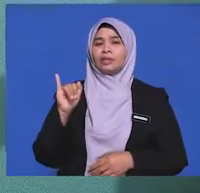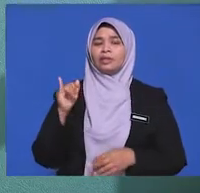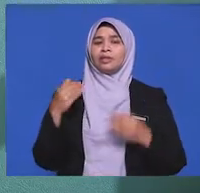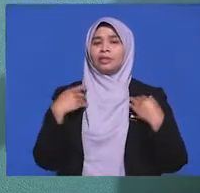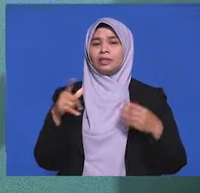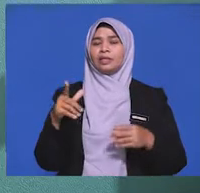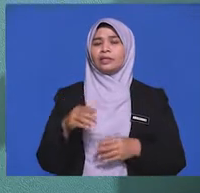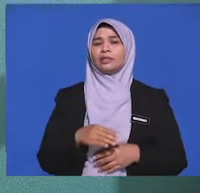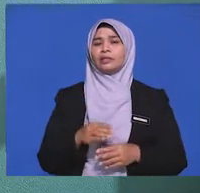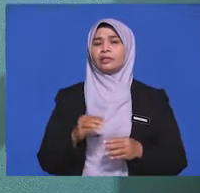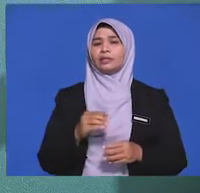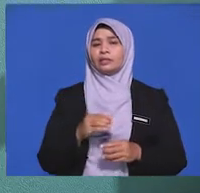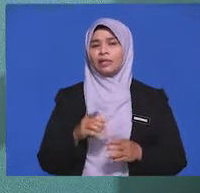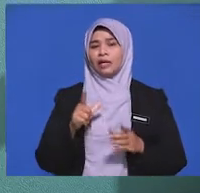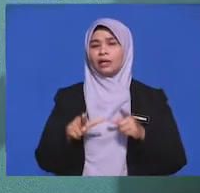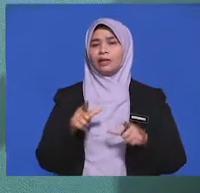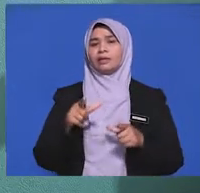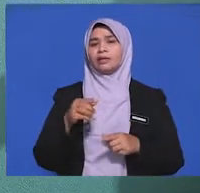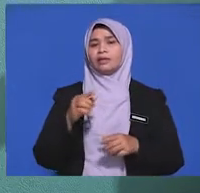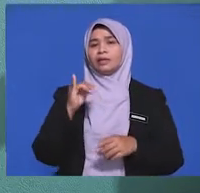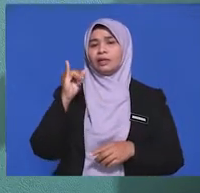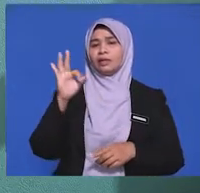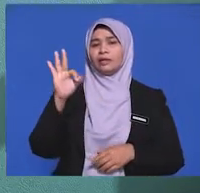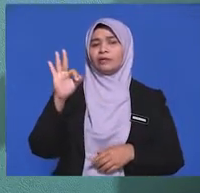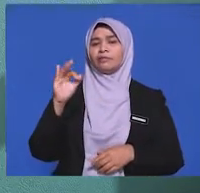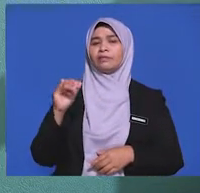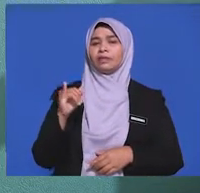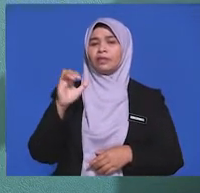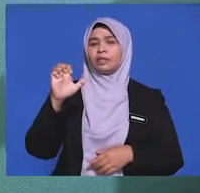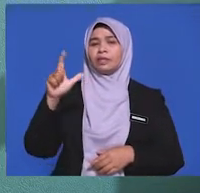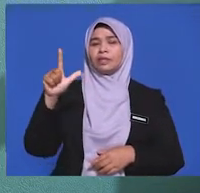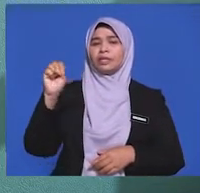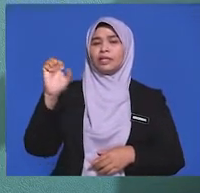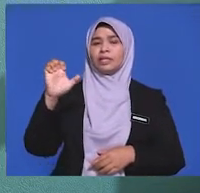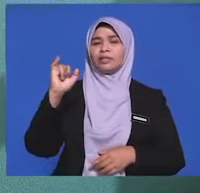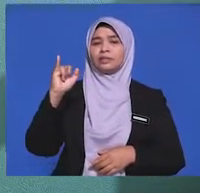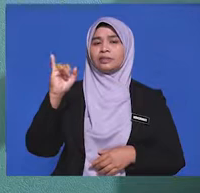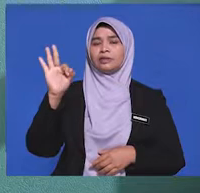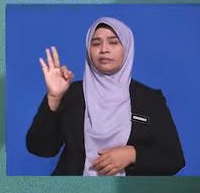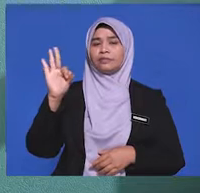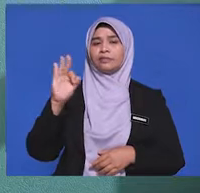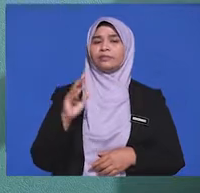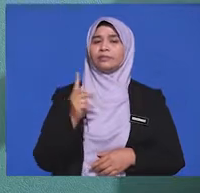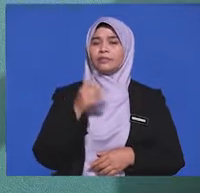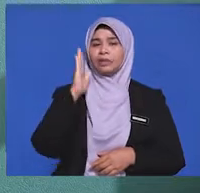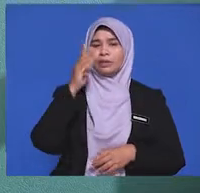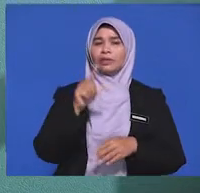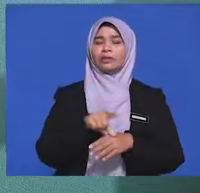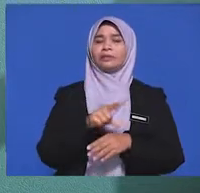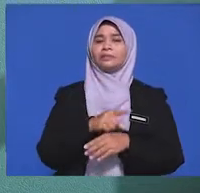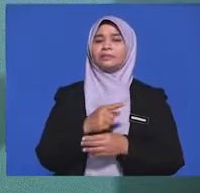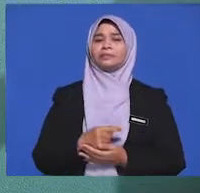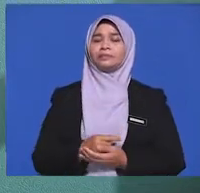merupakan alternatif kepada if, else if. Kita akan gunakan